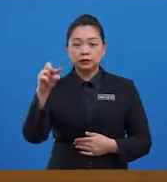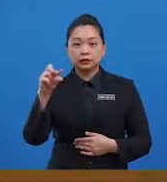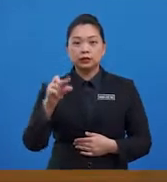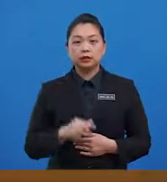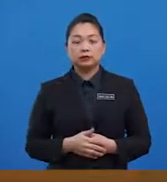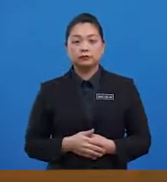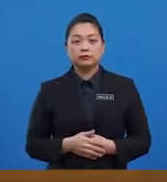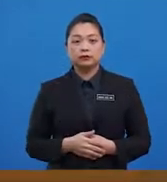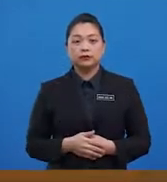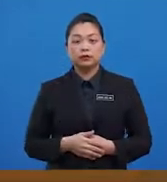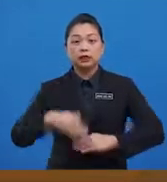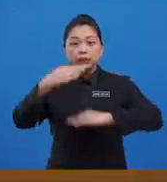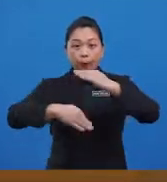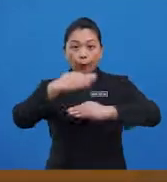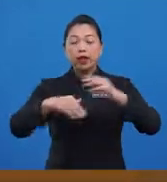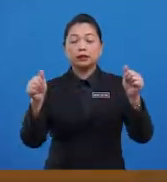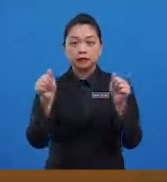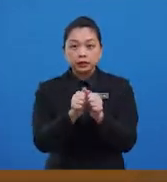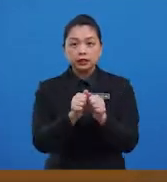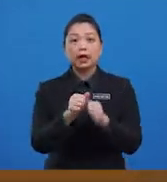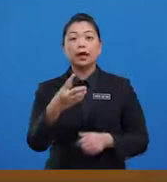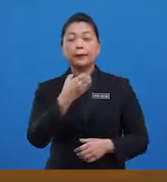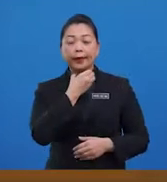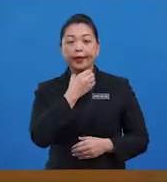diraja disaluti dengan perak.